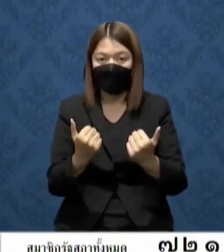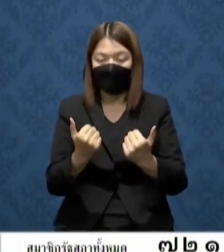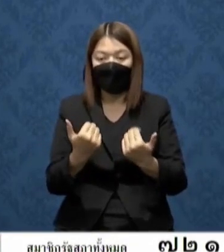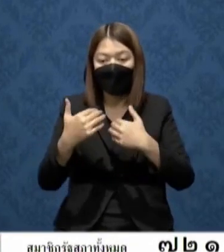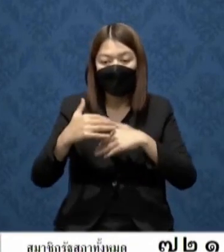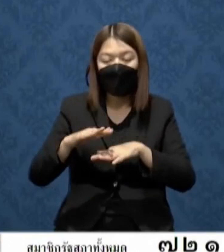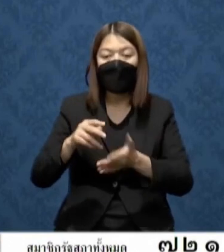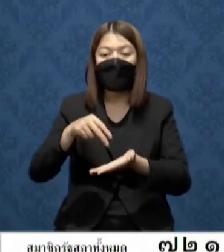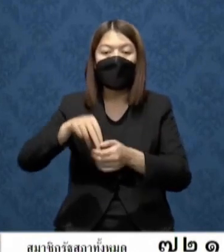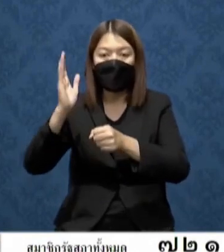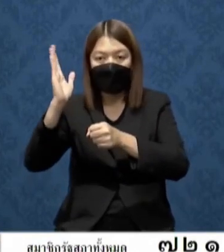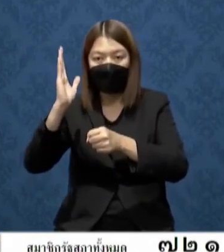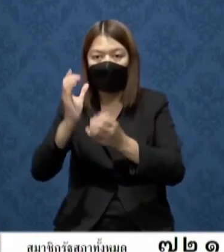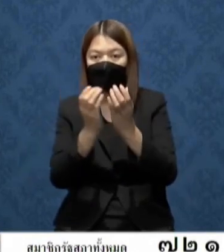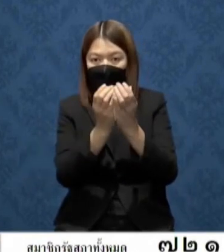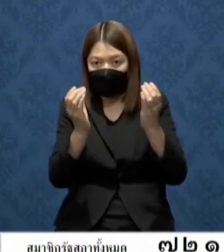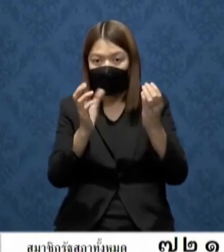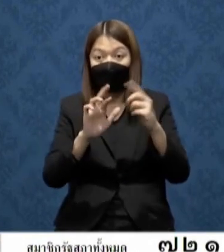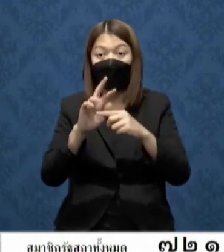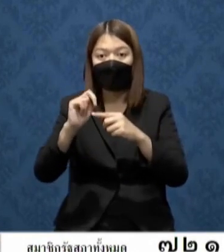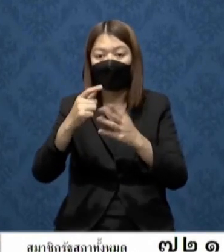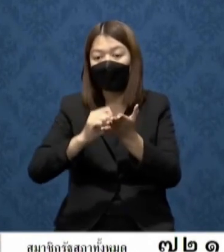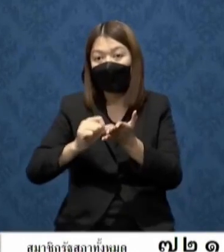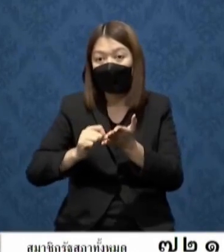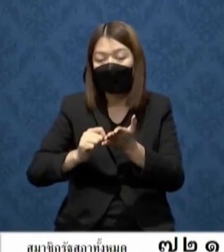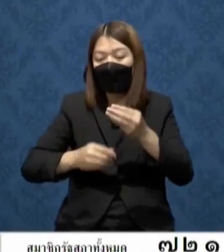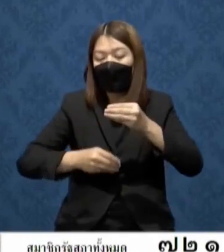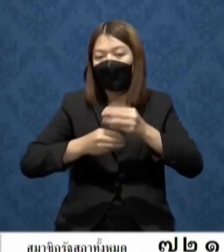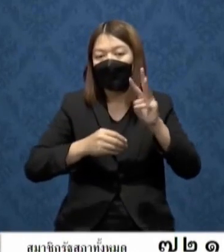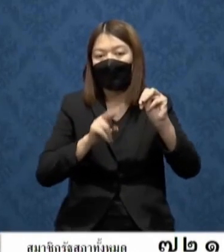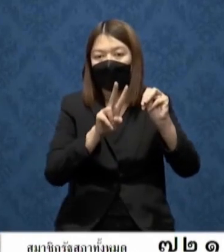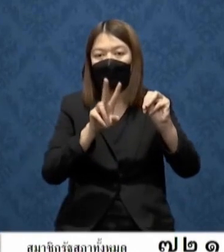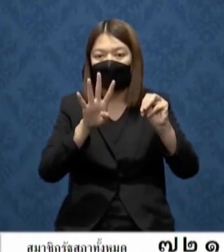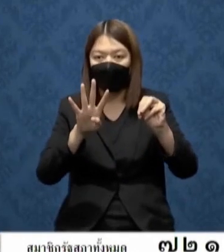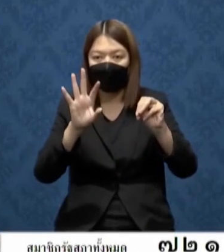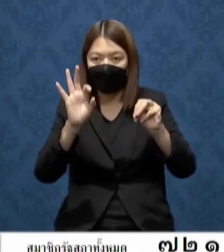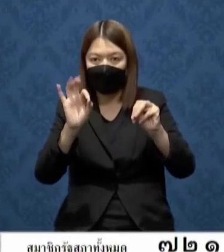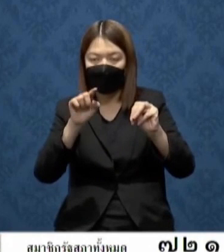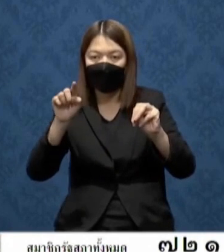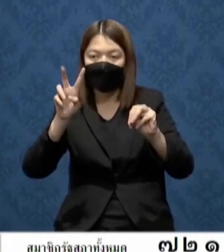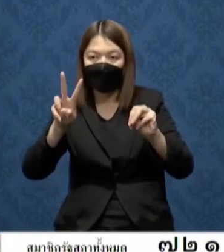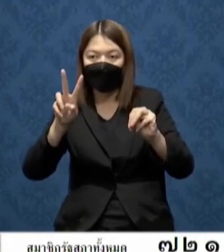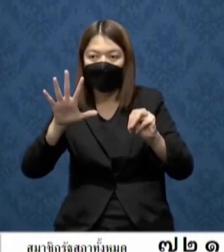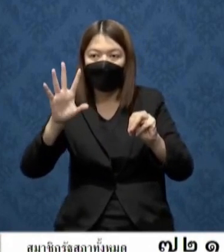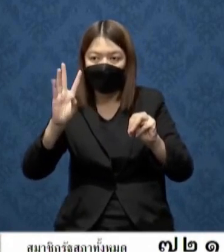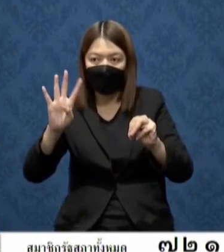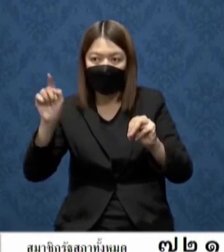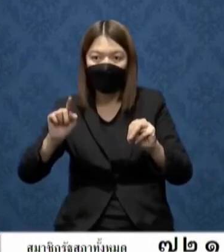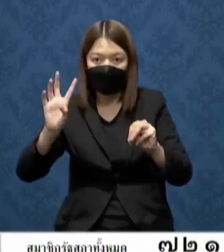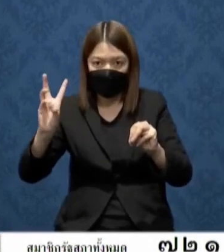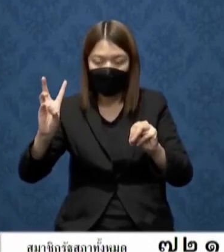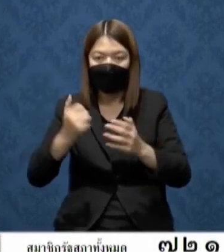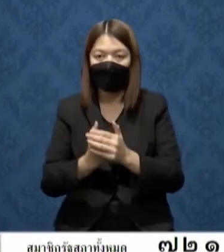อร่มลูขึอภิปลาย รางรธรมนูลแก้ไขเพิมเติม มาตรา 249 ถึง 254 ทับ 6หรอที่เรีกงาย